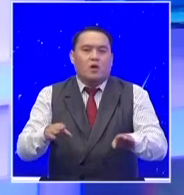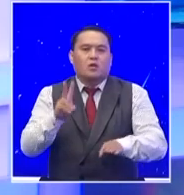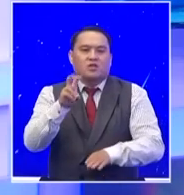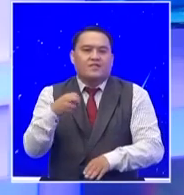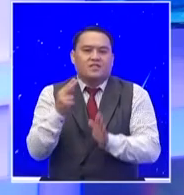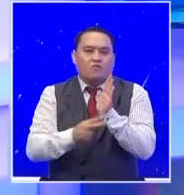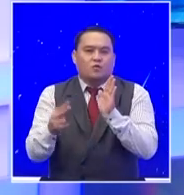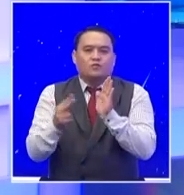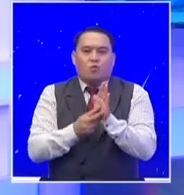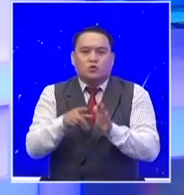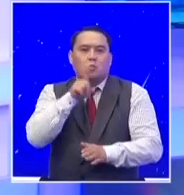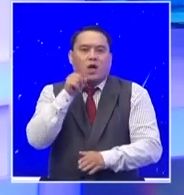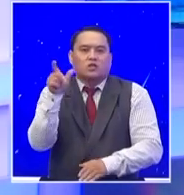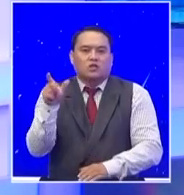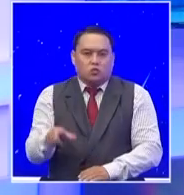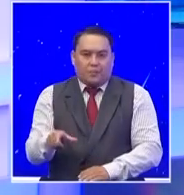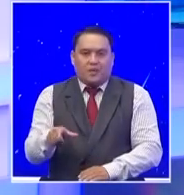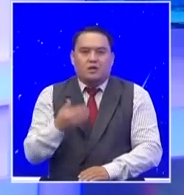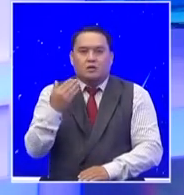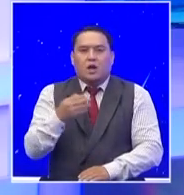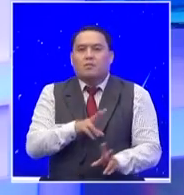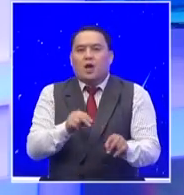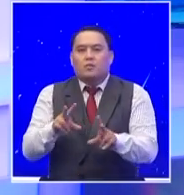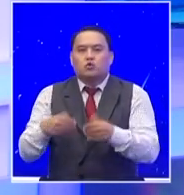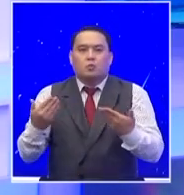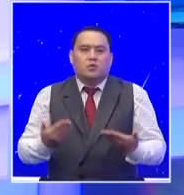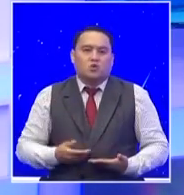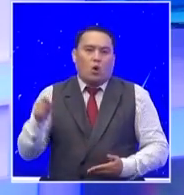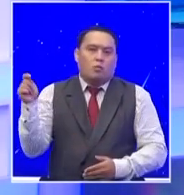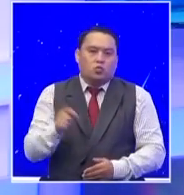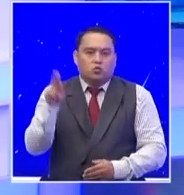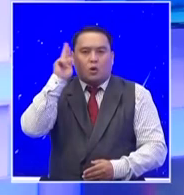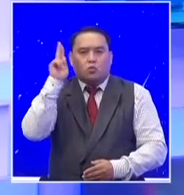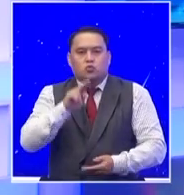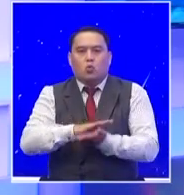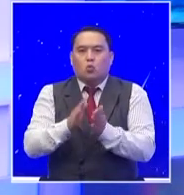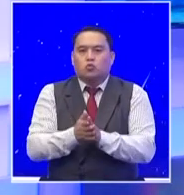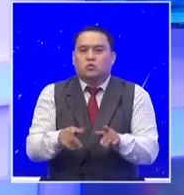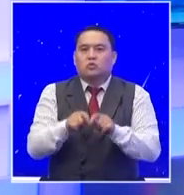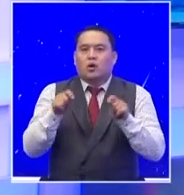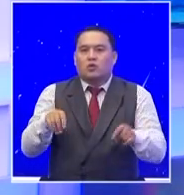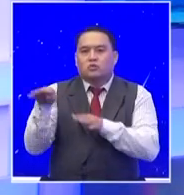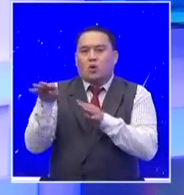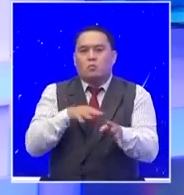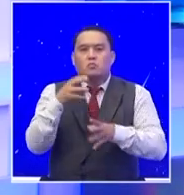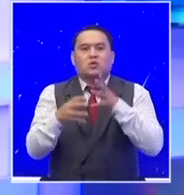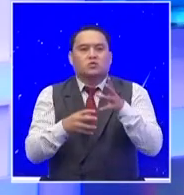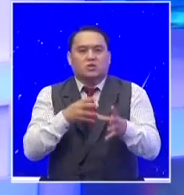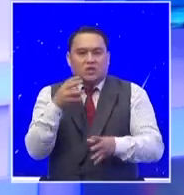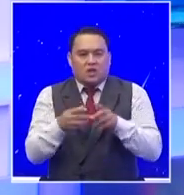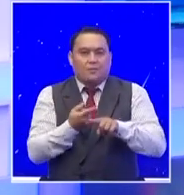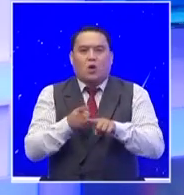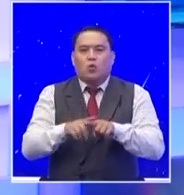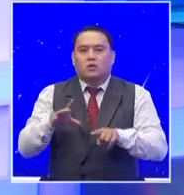проживать 288 молодых людей. Для благоприятного пребывания и обучения созданы все условия, соответствующие международным